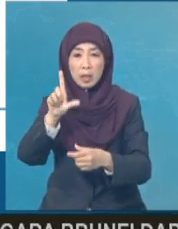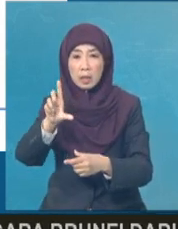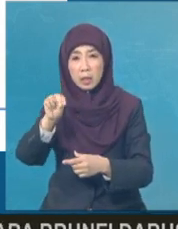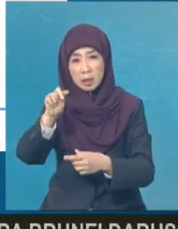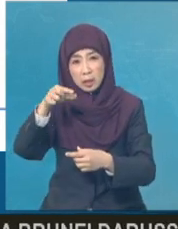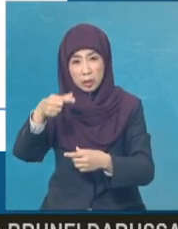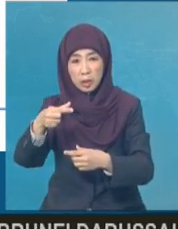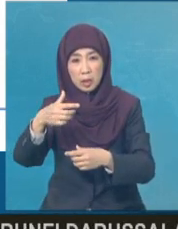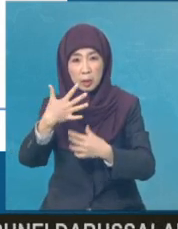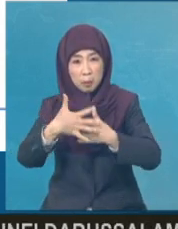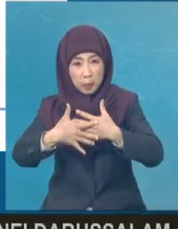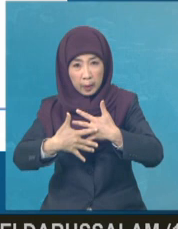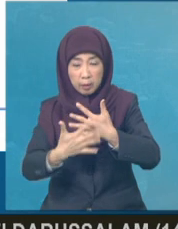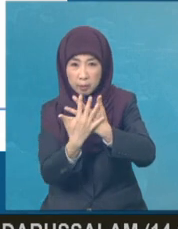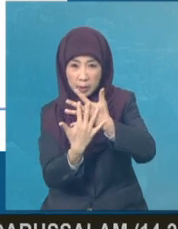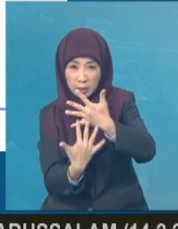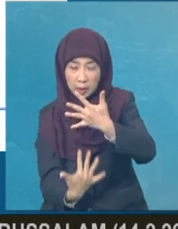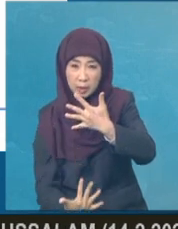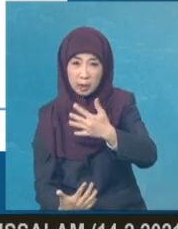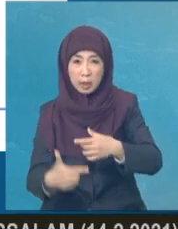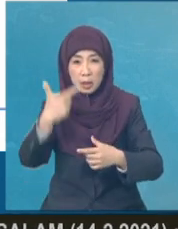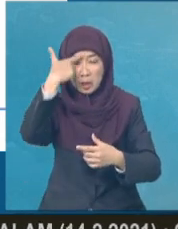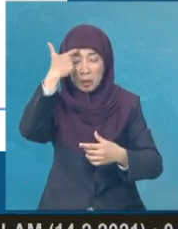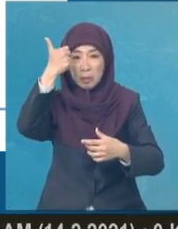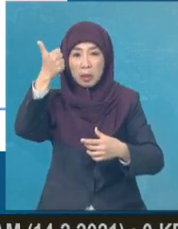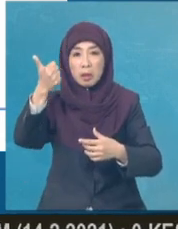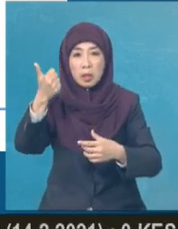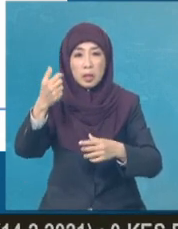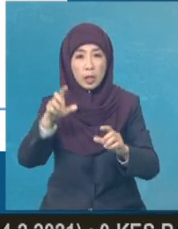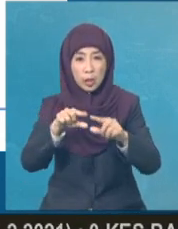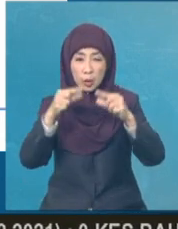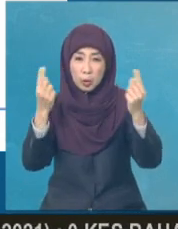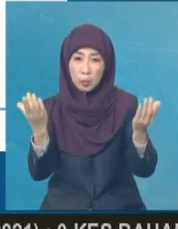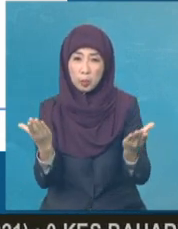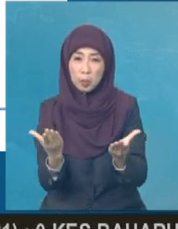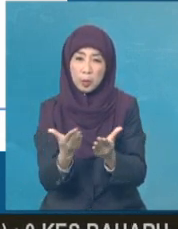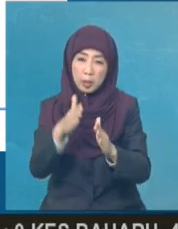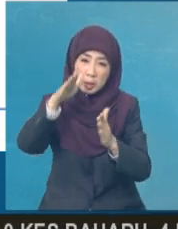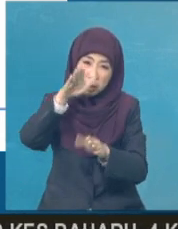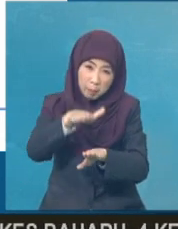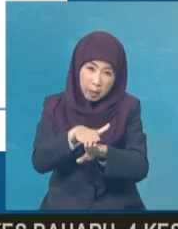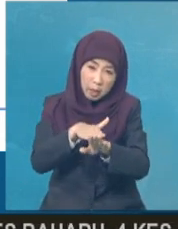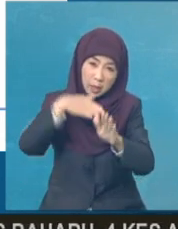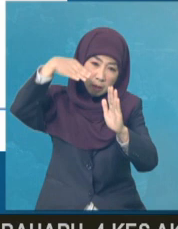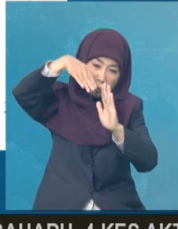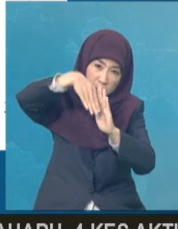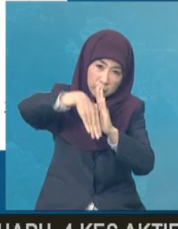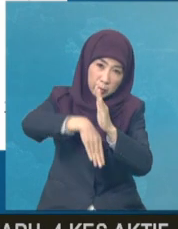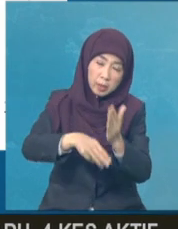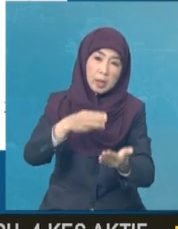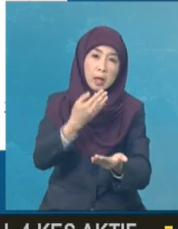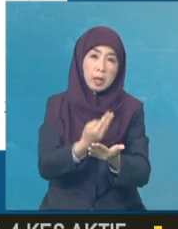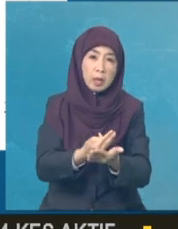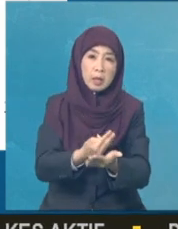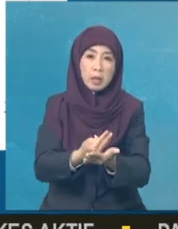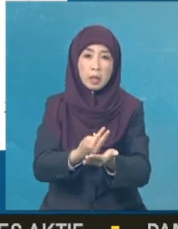ekspor minyak mentah dan LNG tersebut adalah disebabkan oleh permintaan Global yang perlahan dan penurunan harga Hai